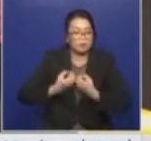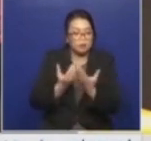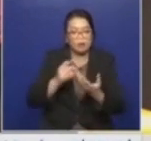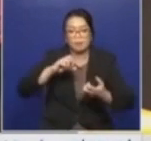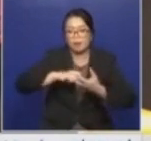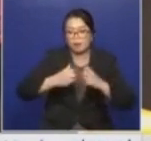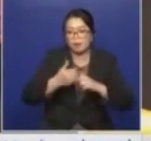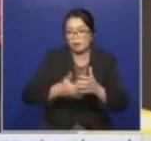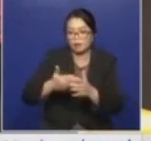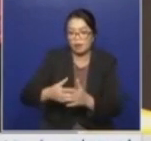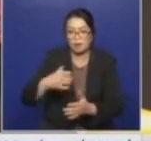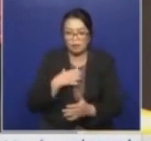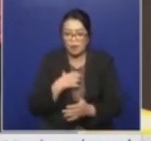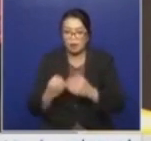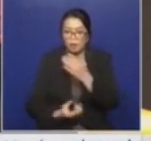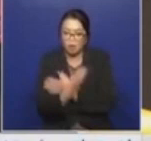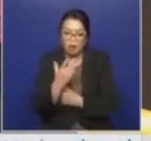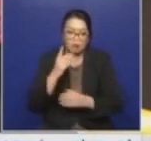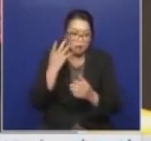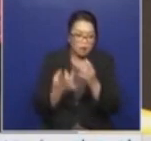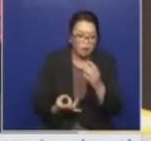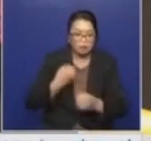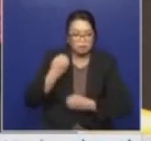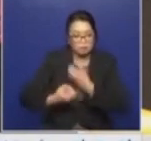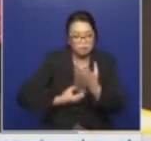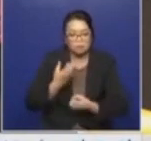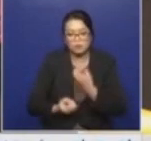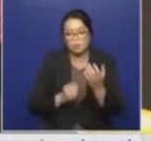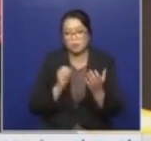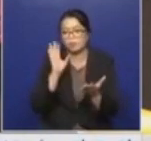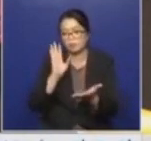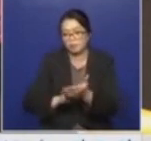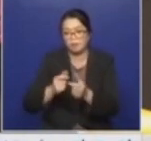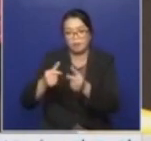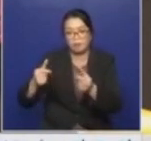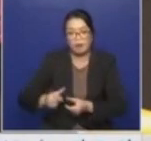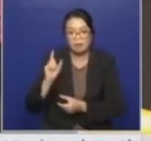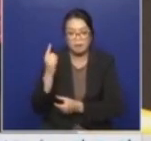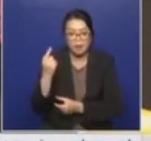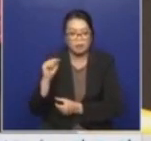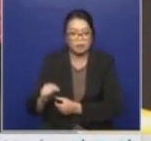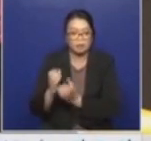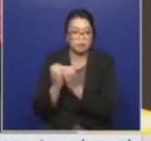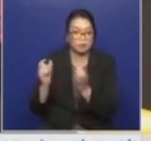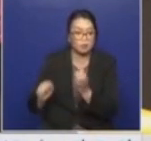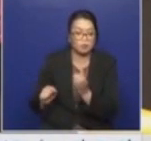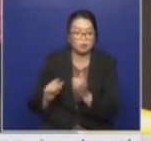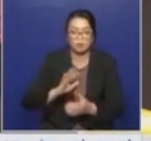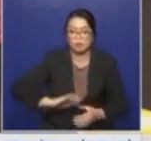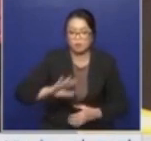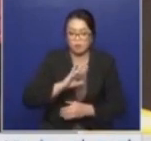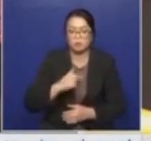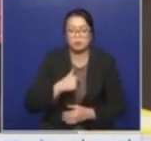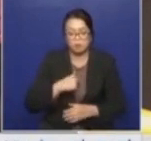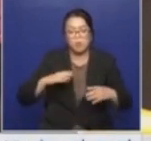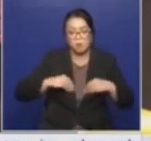ที่สะท้อนหลักการว่าเขาควรจะได้มีโอกาสได้คิดได้ทำด้วยตนเองพวกเราซึ่งเป็นนักการเมือง